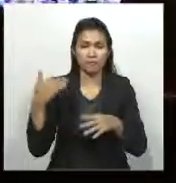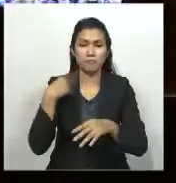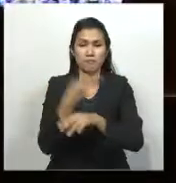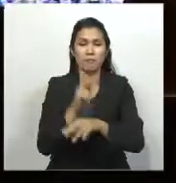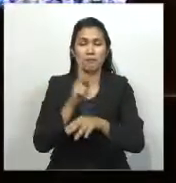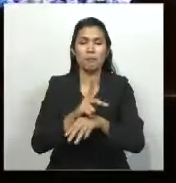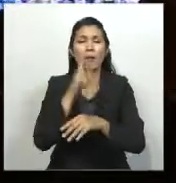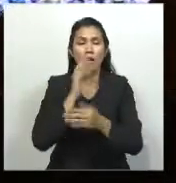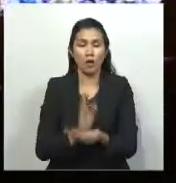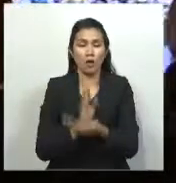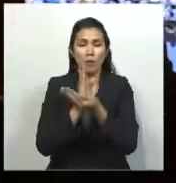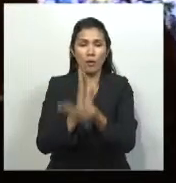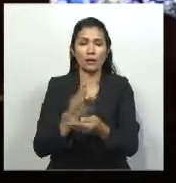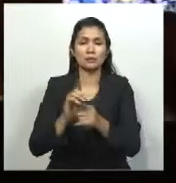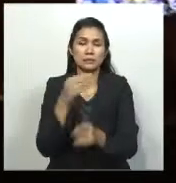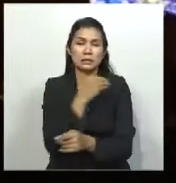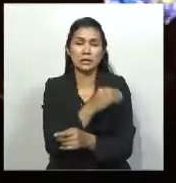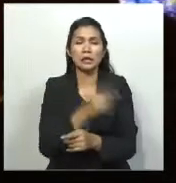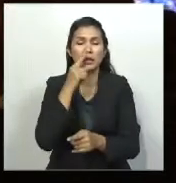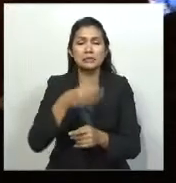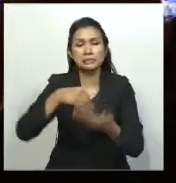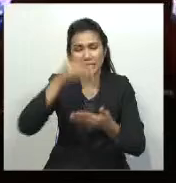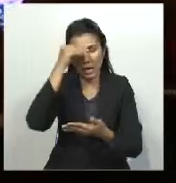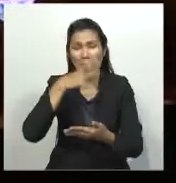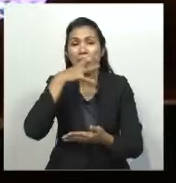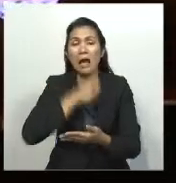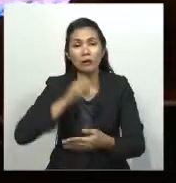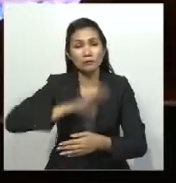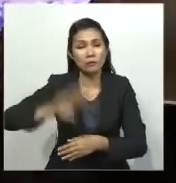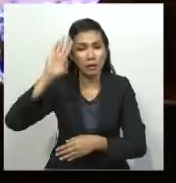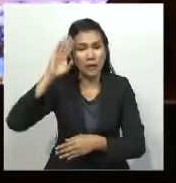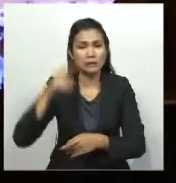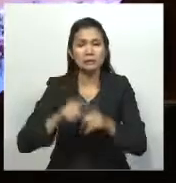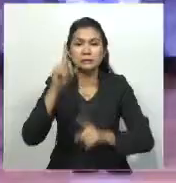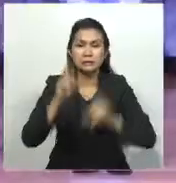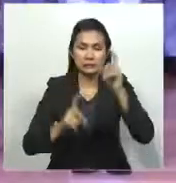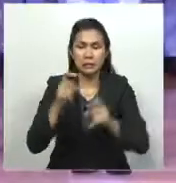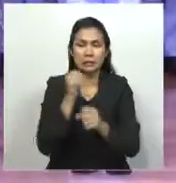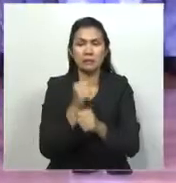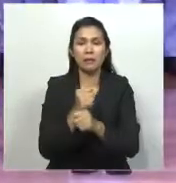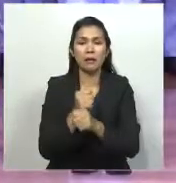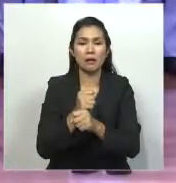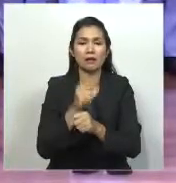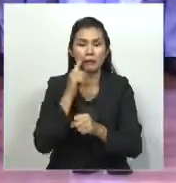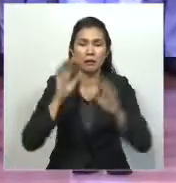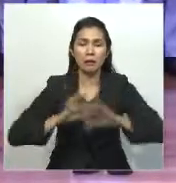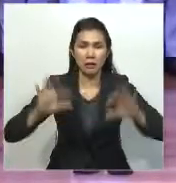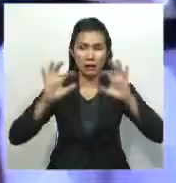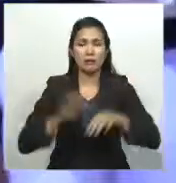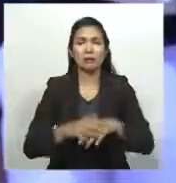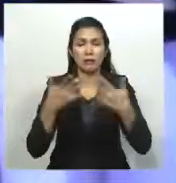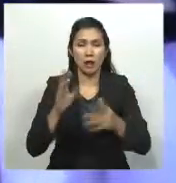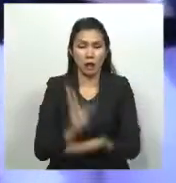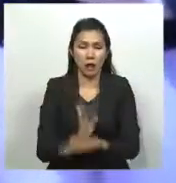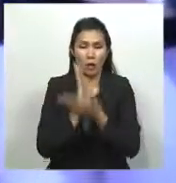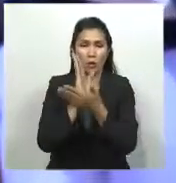นได้เป็นประธานพิธีมอบรางวัลจากดาวสดุดีแด่ศิษย์เก่าเตรียมทหารที่เสียชีวิตจากการปฏิบัติหน้าที่ราชการและรางวั